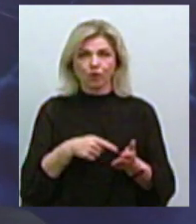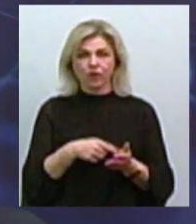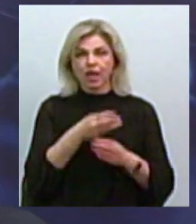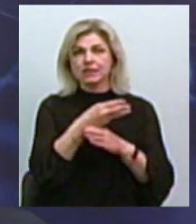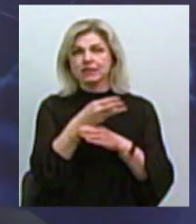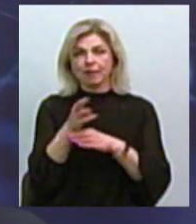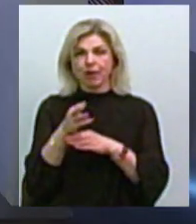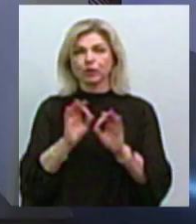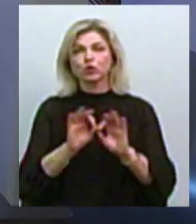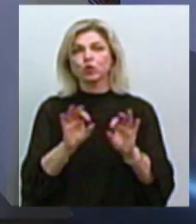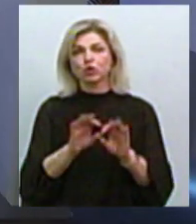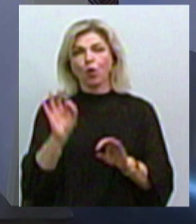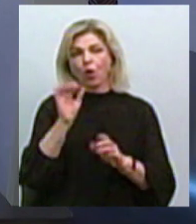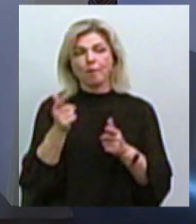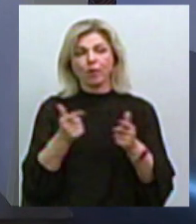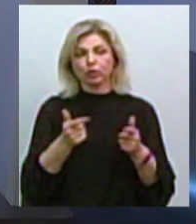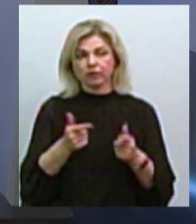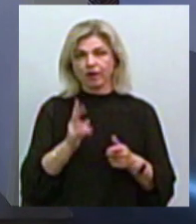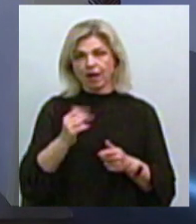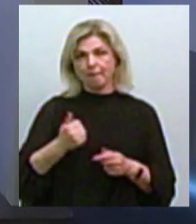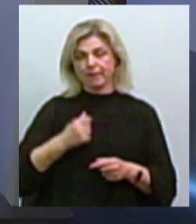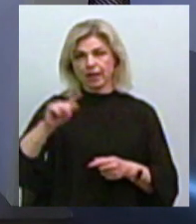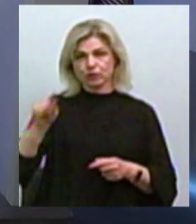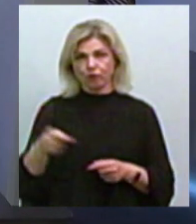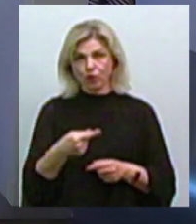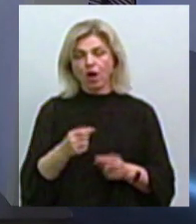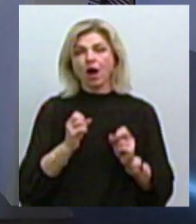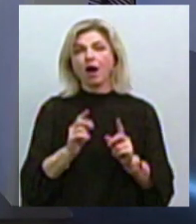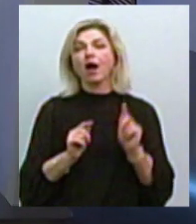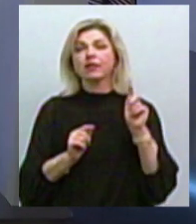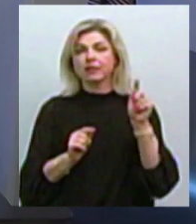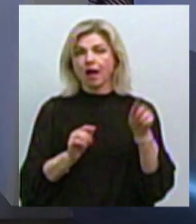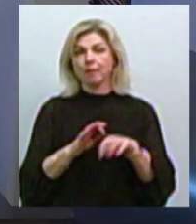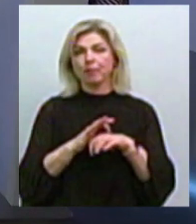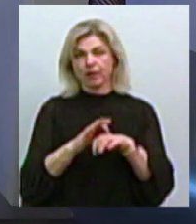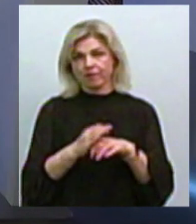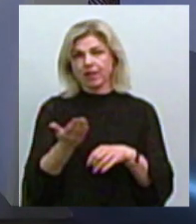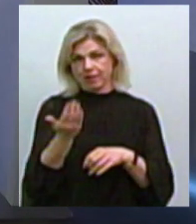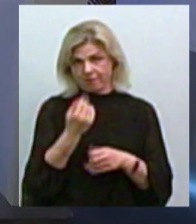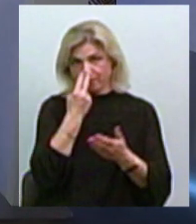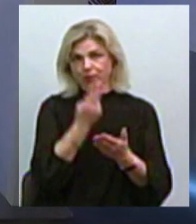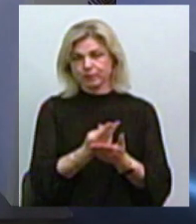відзняли сюжет про підготовку до призову і як там відбувалось. Давайте побачимо.